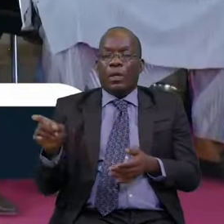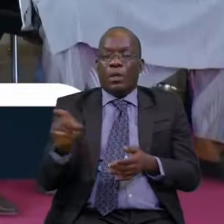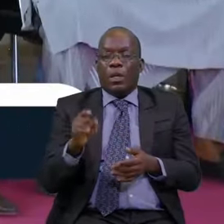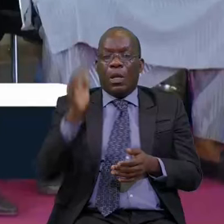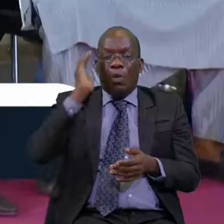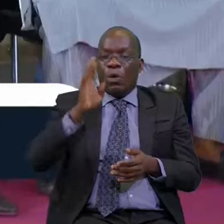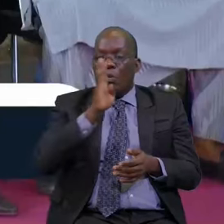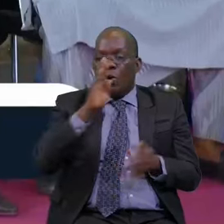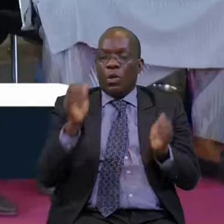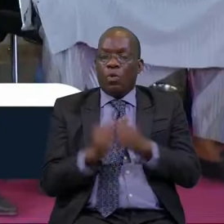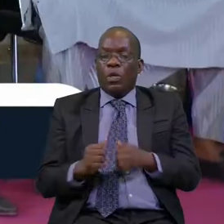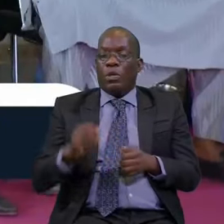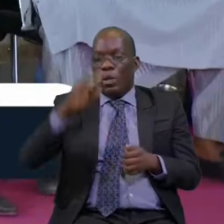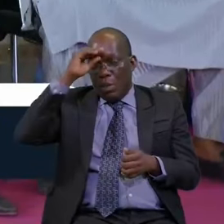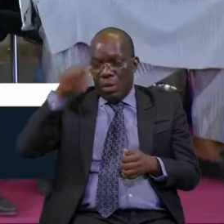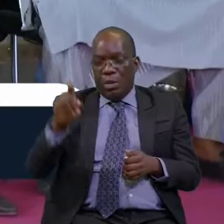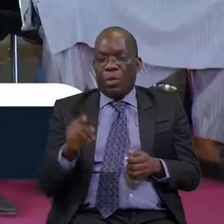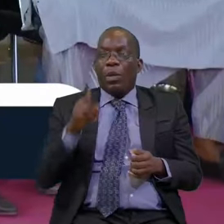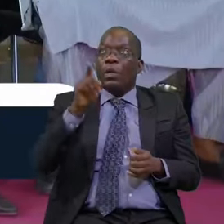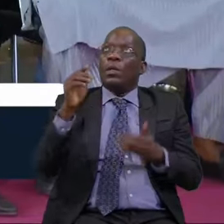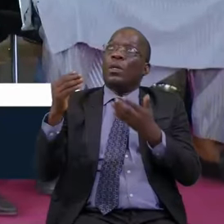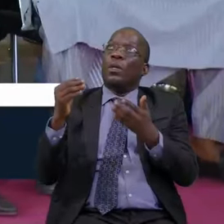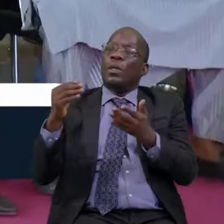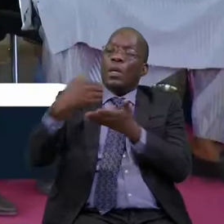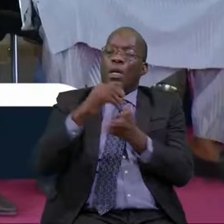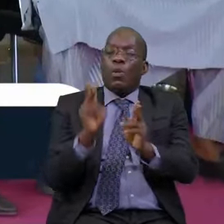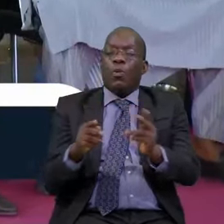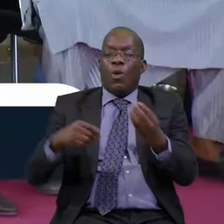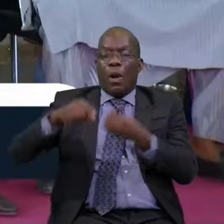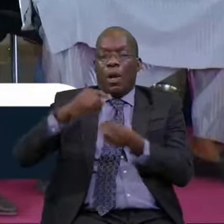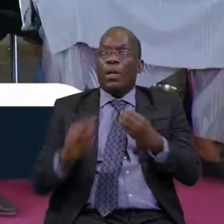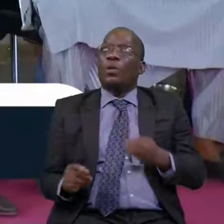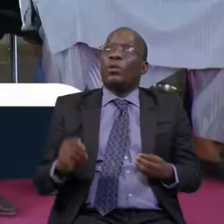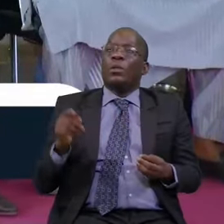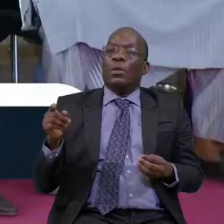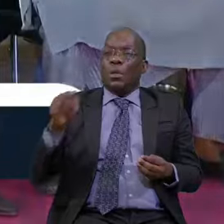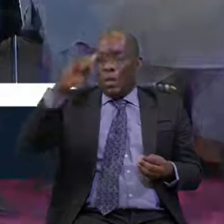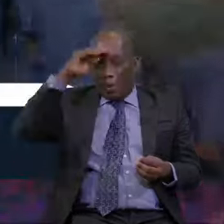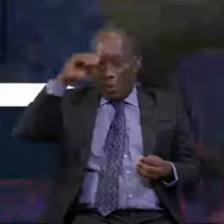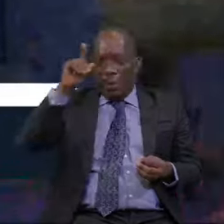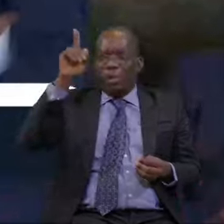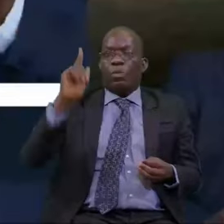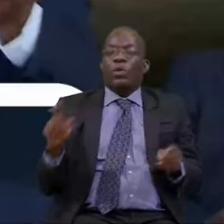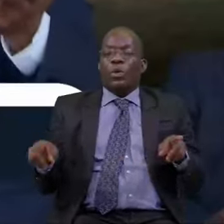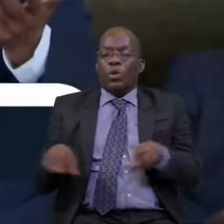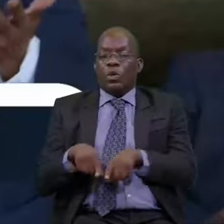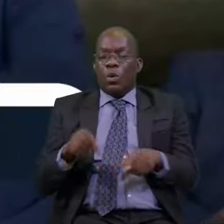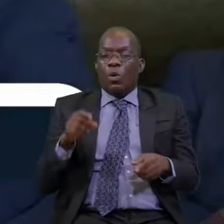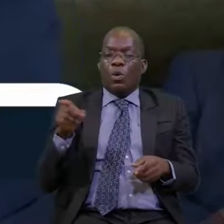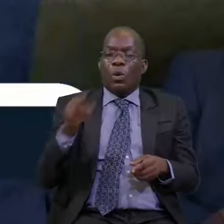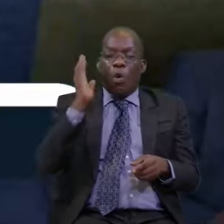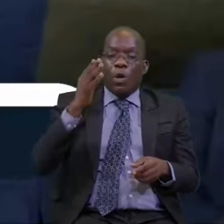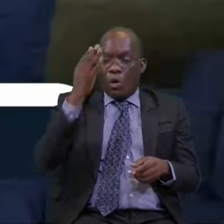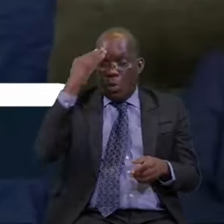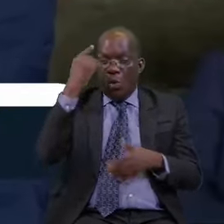avoir avec lui. Il rassemble les gens autour de lui afin qu'ils sachent qu'au commencement, qu'ils sachent ce